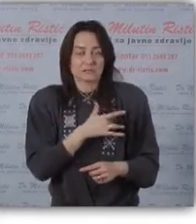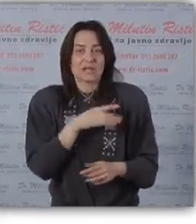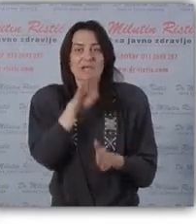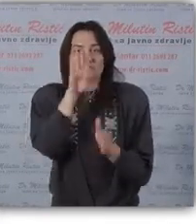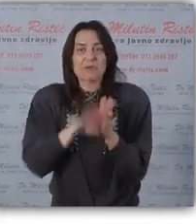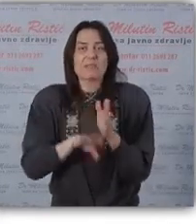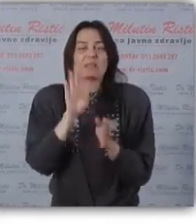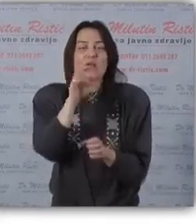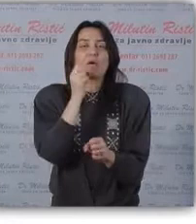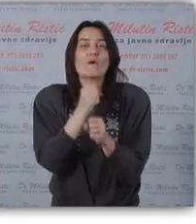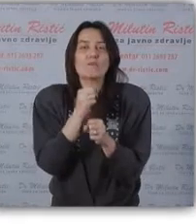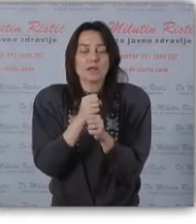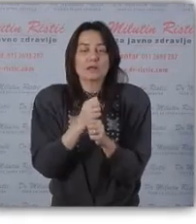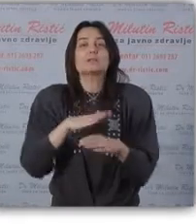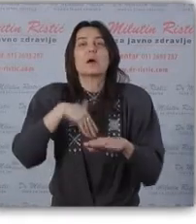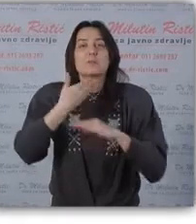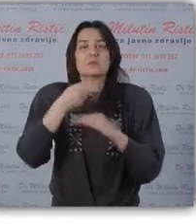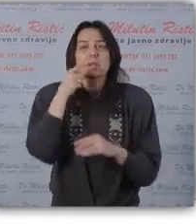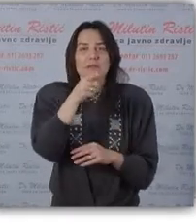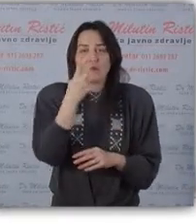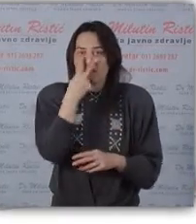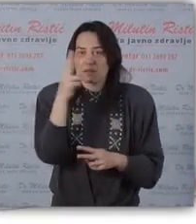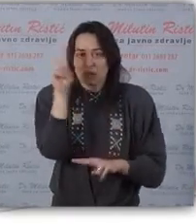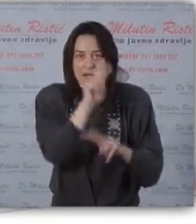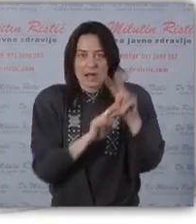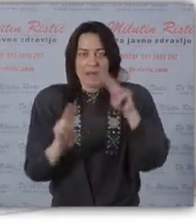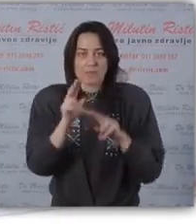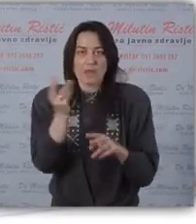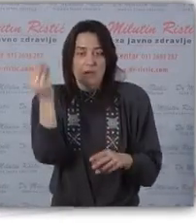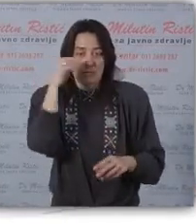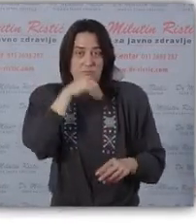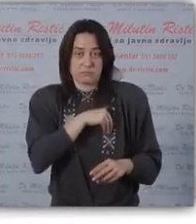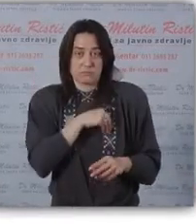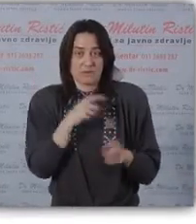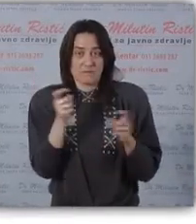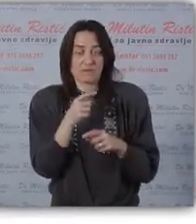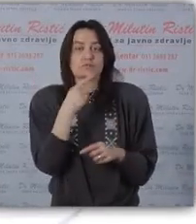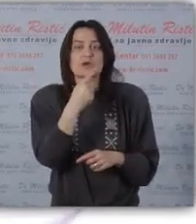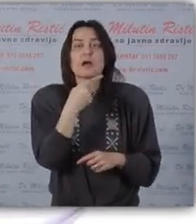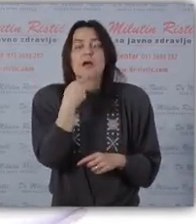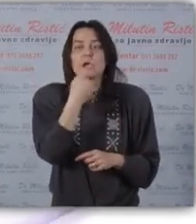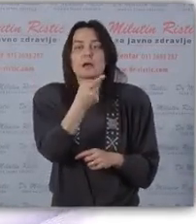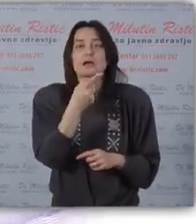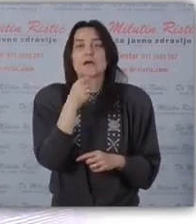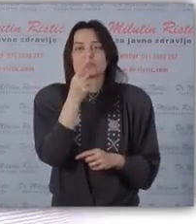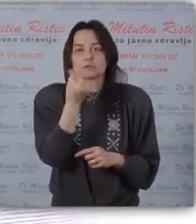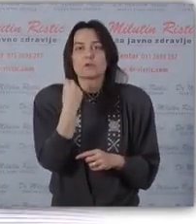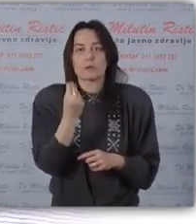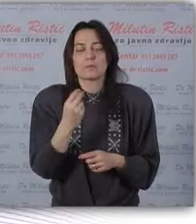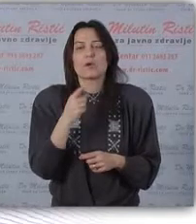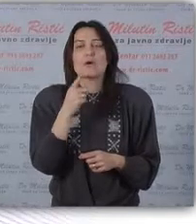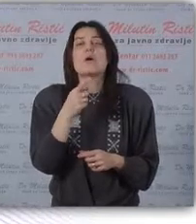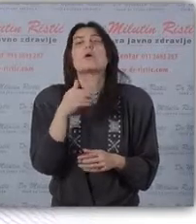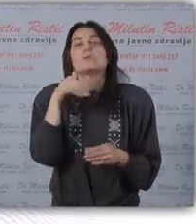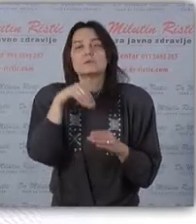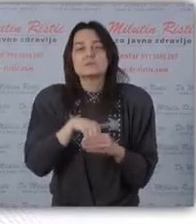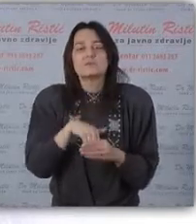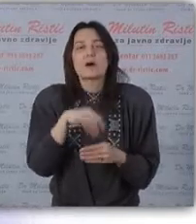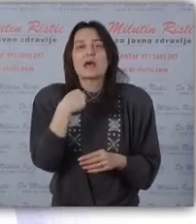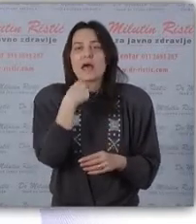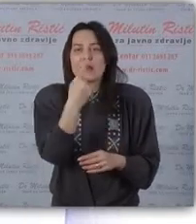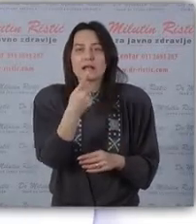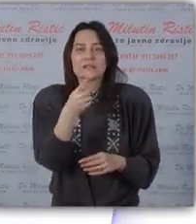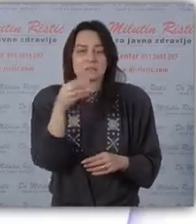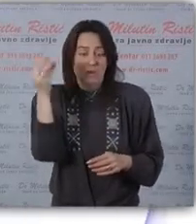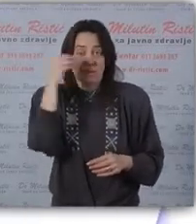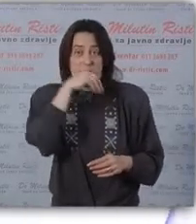mišića, smanjenja njegove funkcije i onda se ta vid terapije ugradnje pacemakera naziva resinkronizacija.